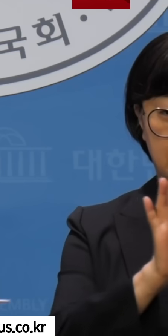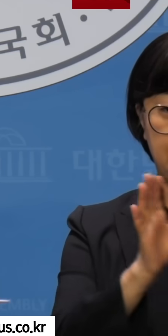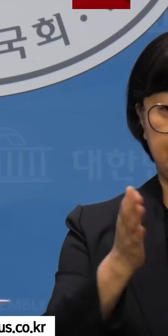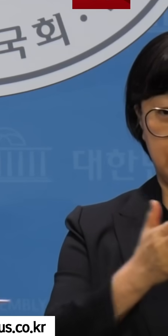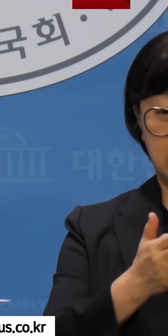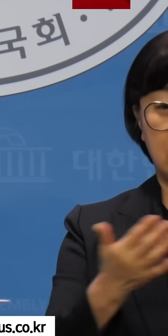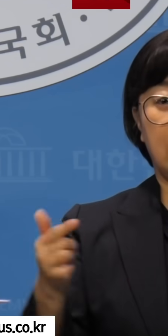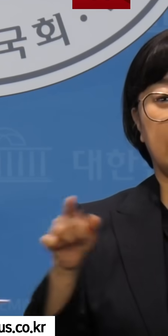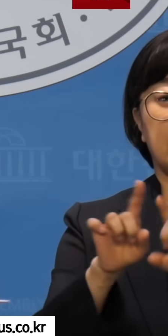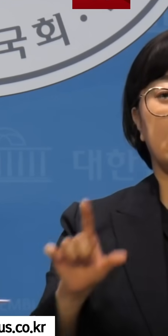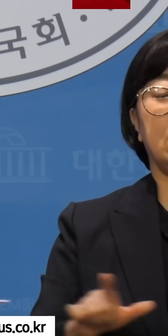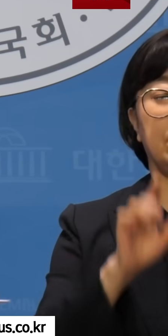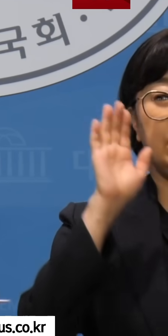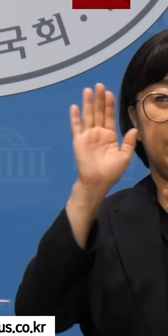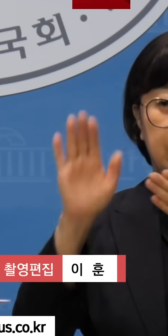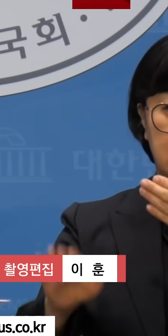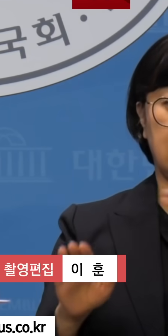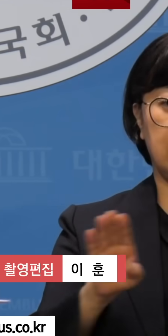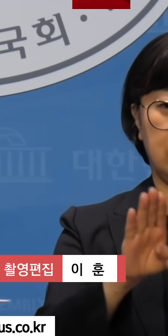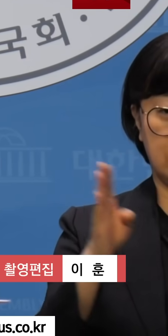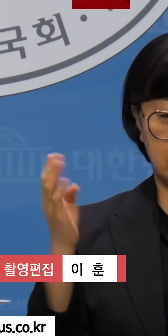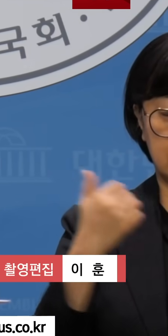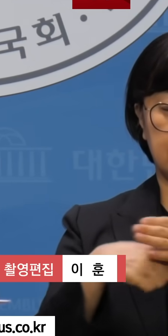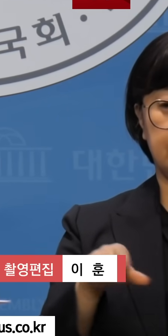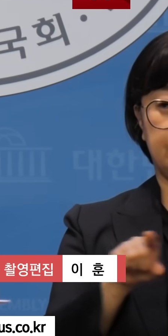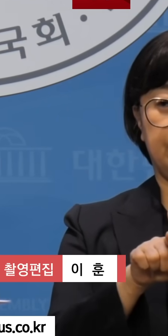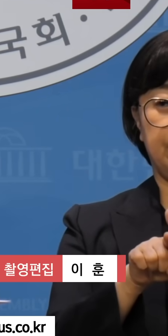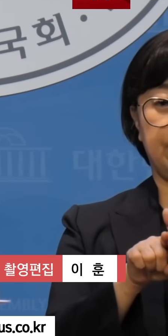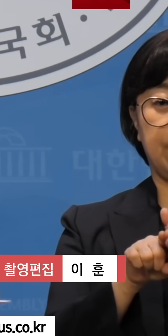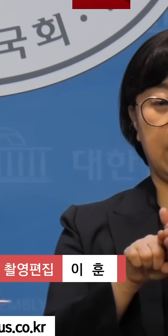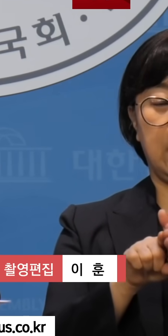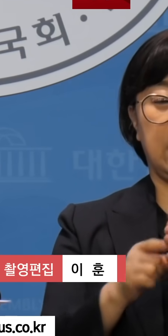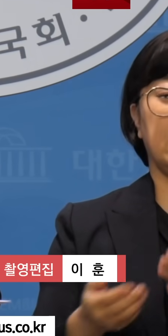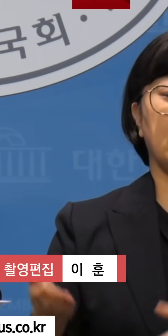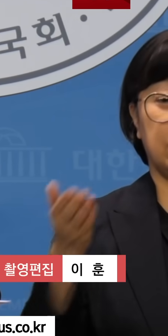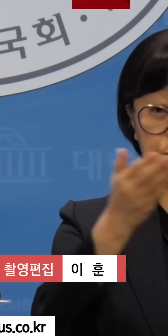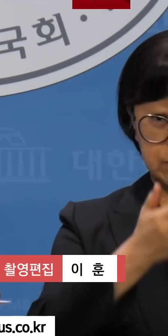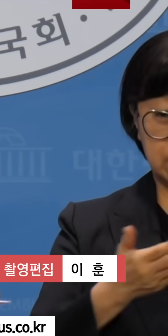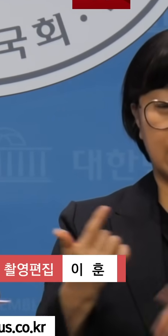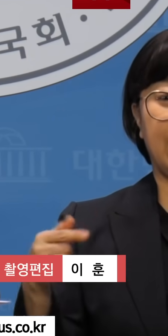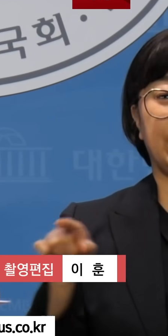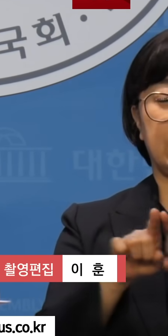협력으로 함께 사는 미래를 열어갈 것으로 믿습니다. 시민 여러분,